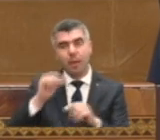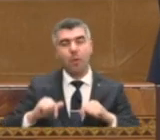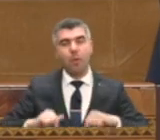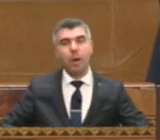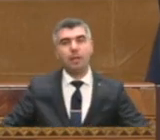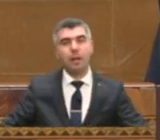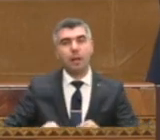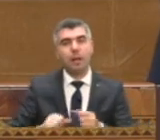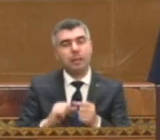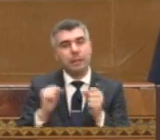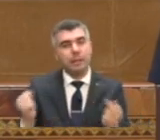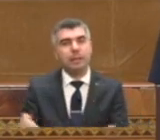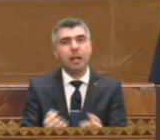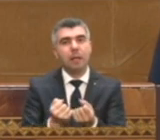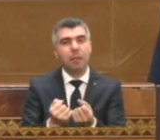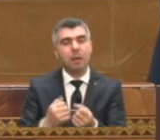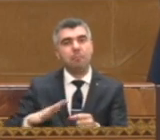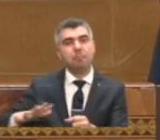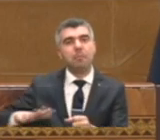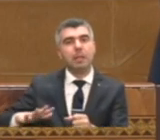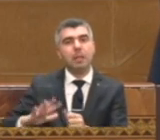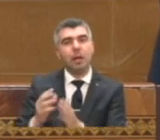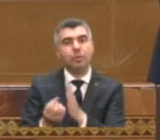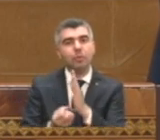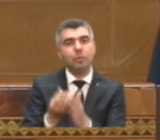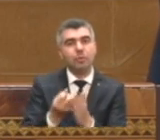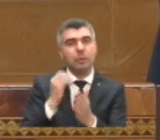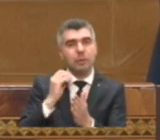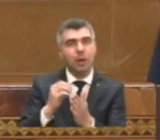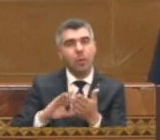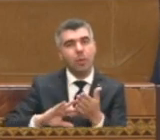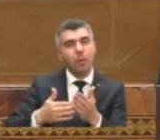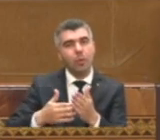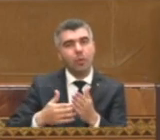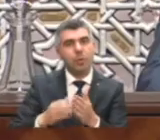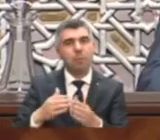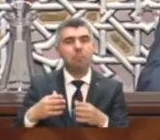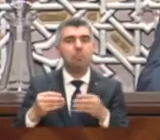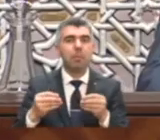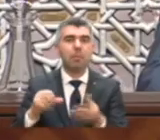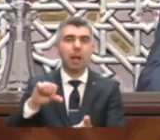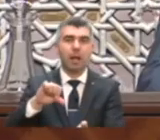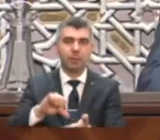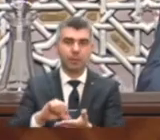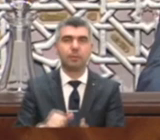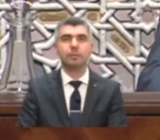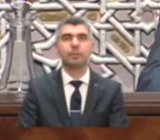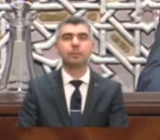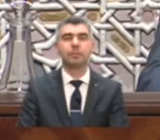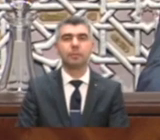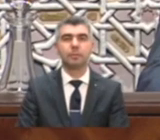تطوير وتنمية المدن الجديدة ضمن صورة نموذجا. شكرا سيدة الوزيرة